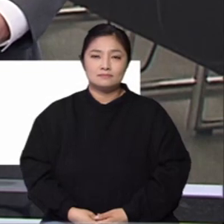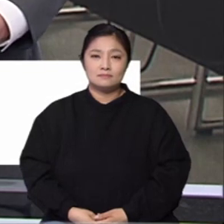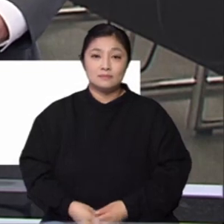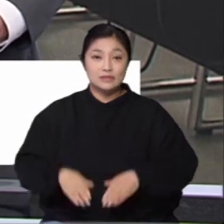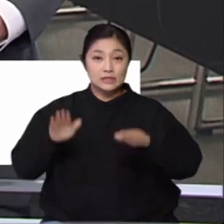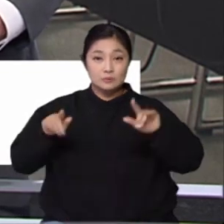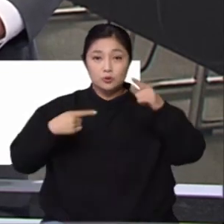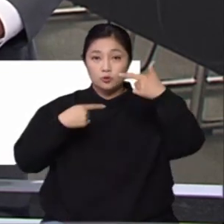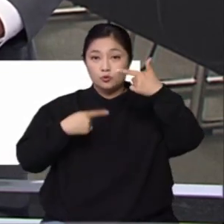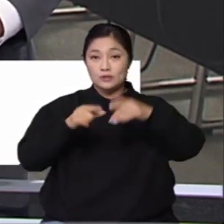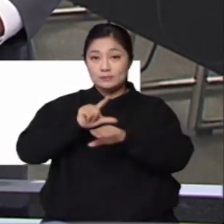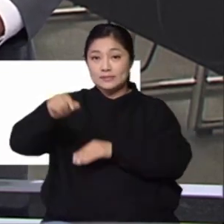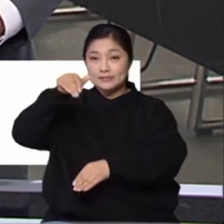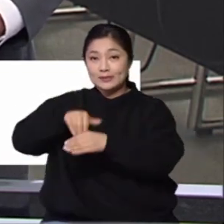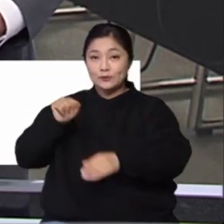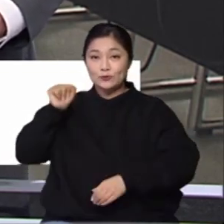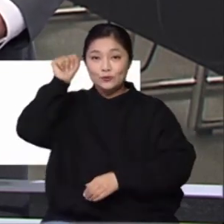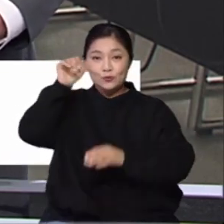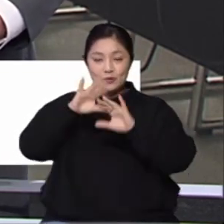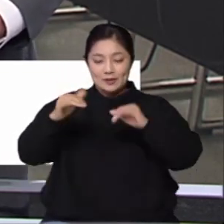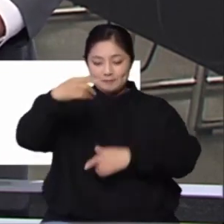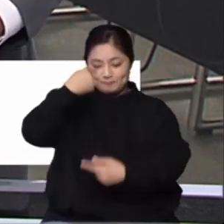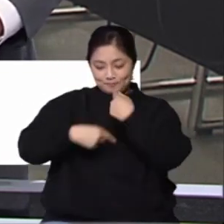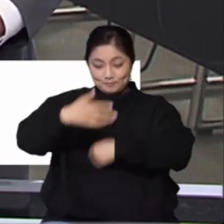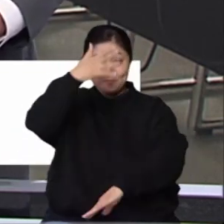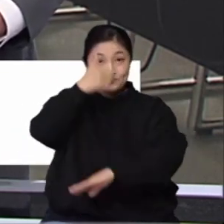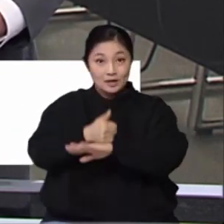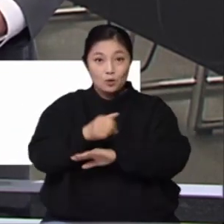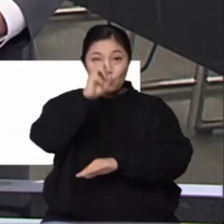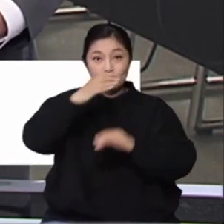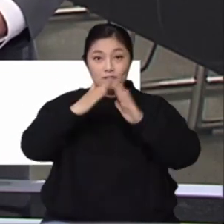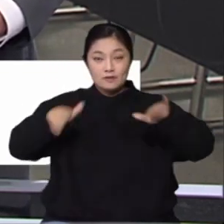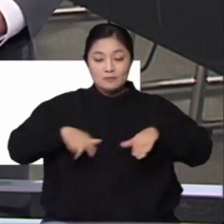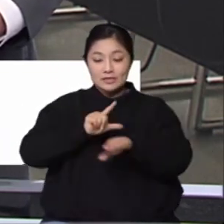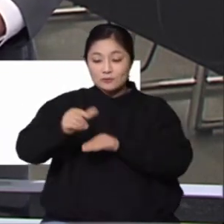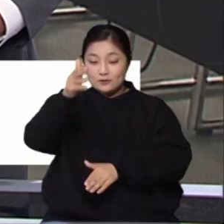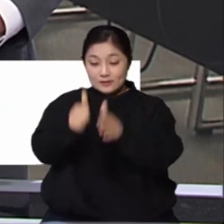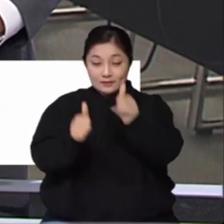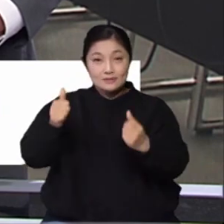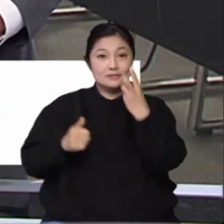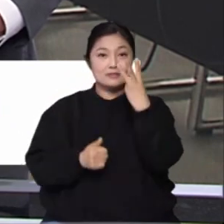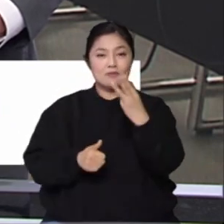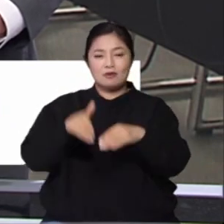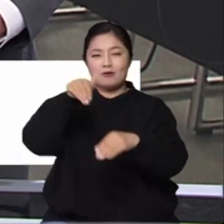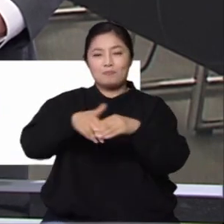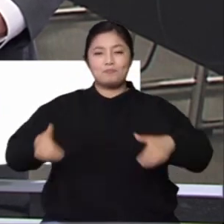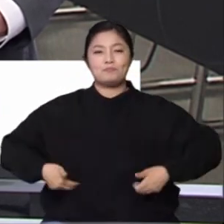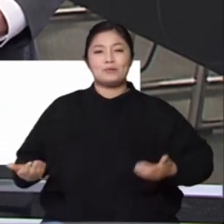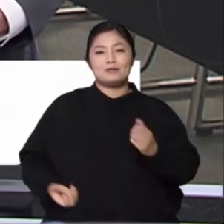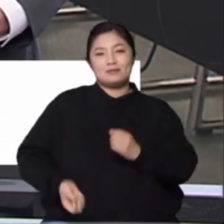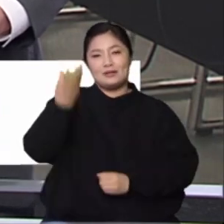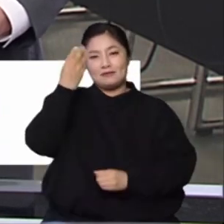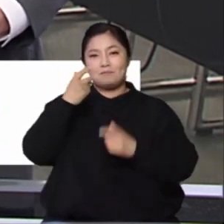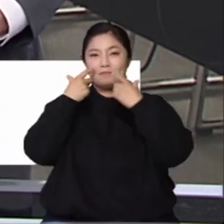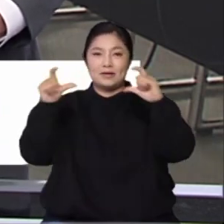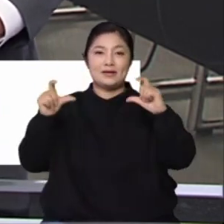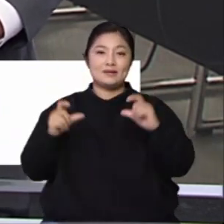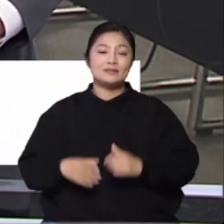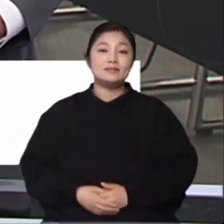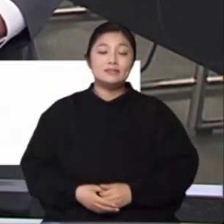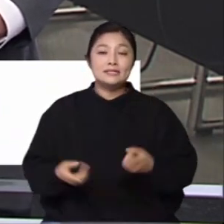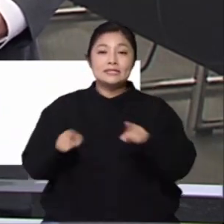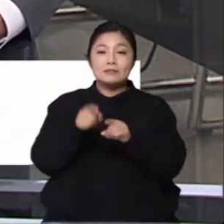이번 6일 지방선거 후보자 등록 마감 결과 상주 선 난 기초단체장 3명이 무투표 당선 자로 확정됐습니다